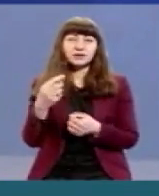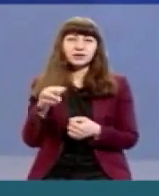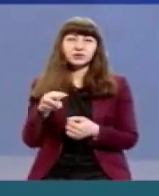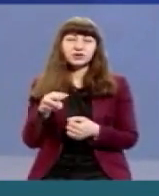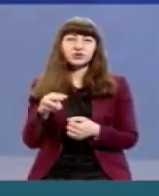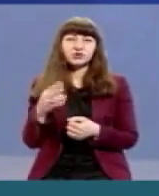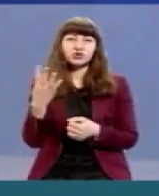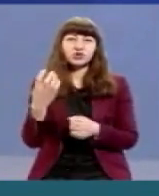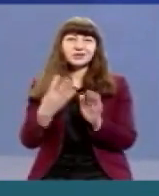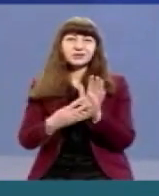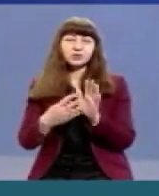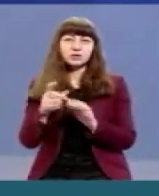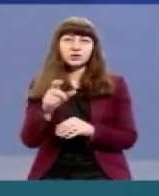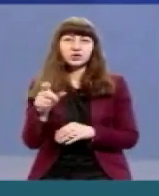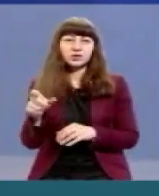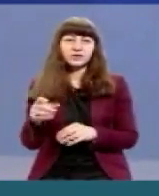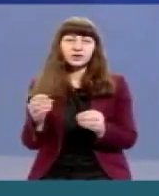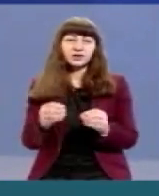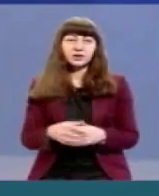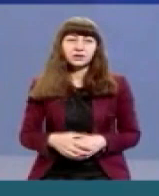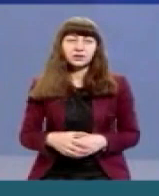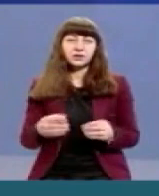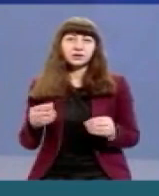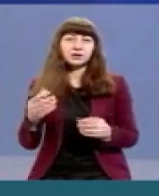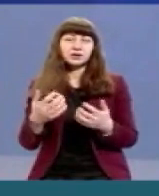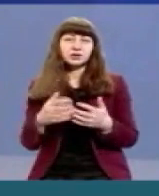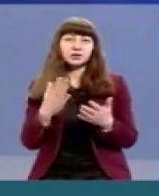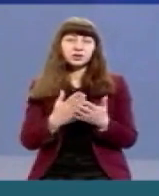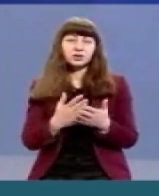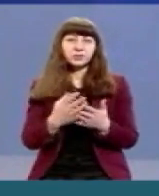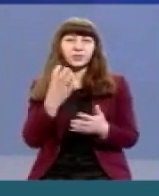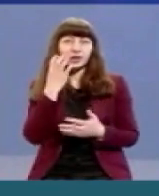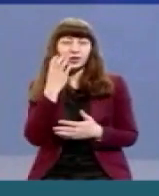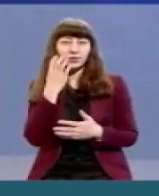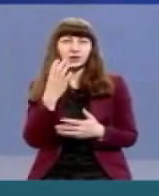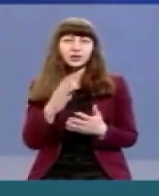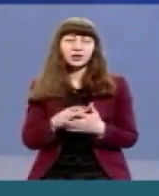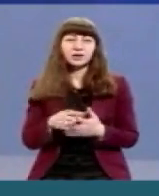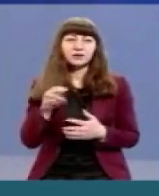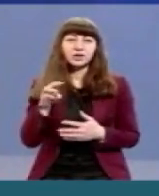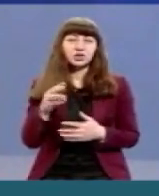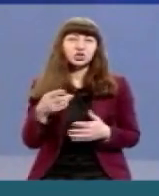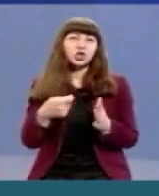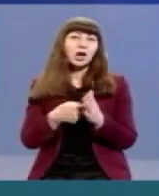21 490 человек, в том числе из них 202 беременные женщины, 2430 кормящих женщин и